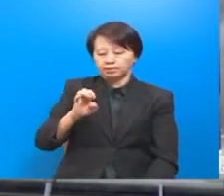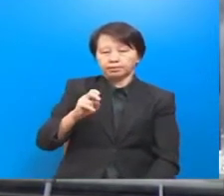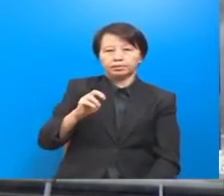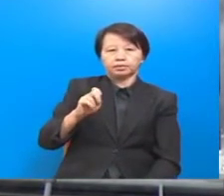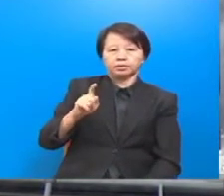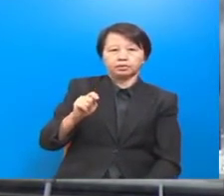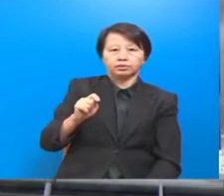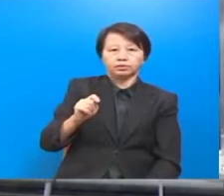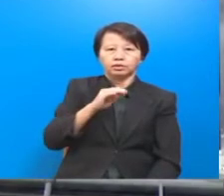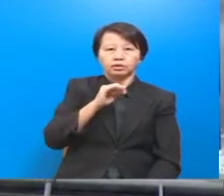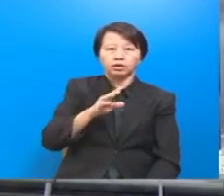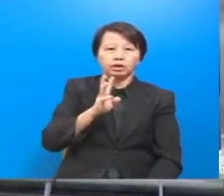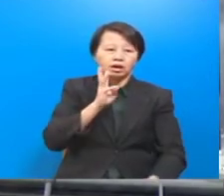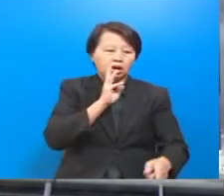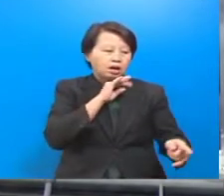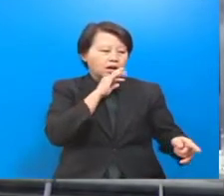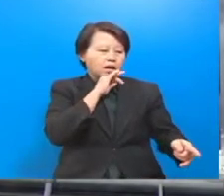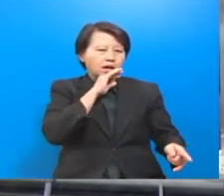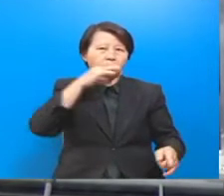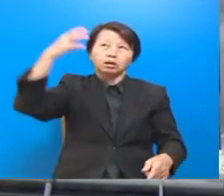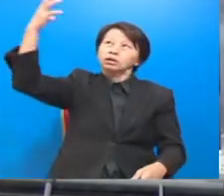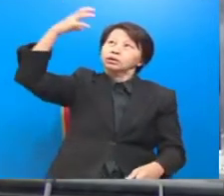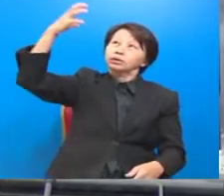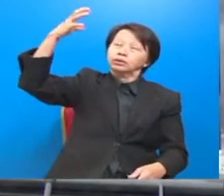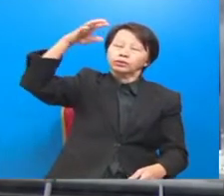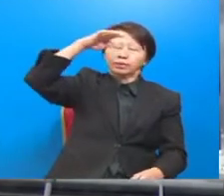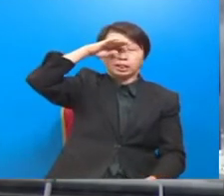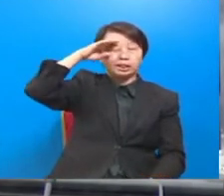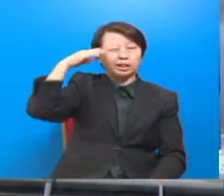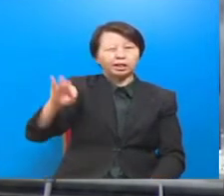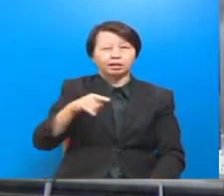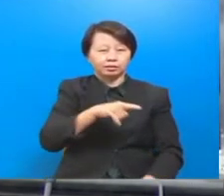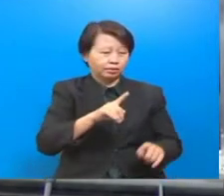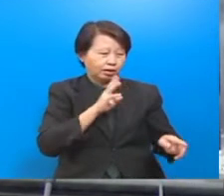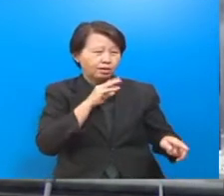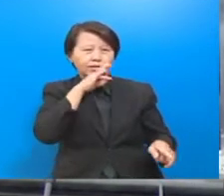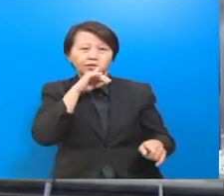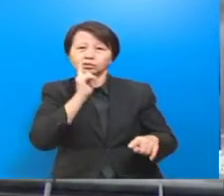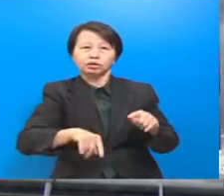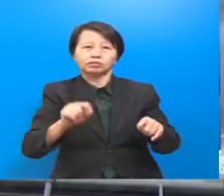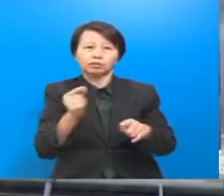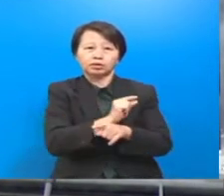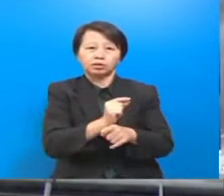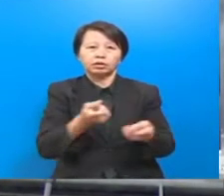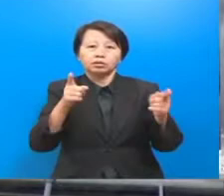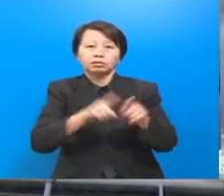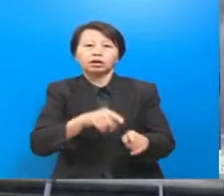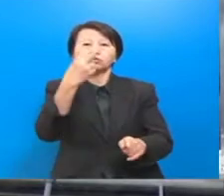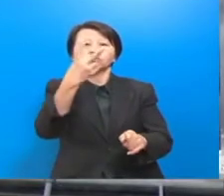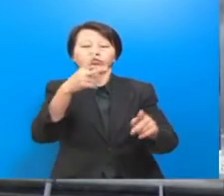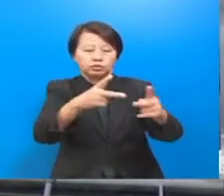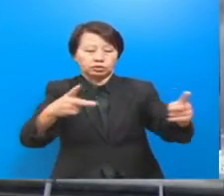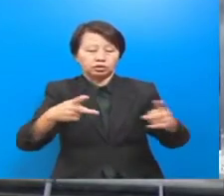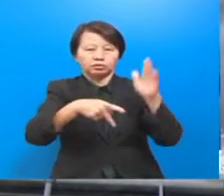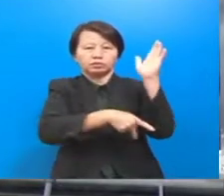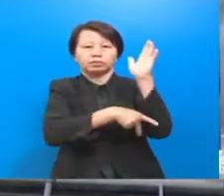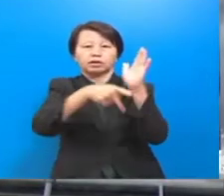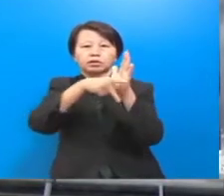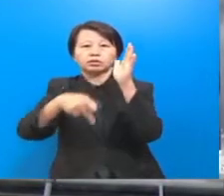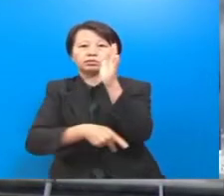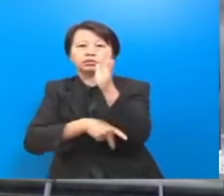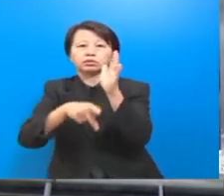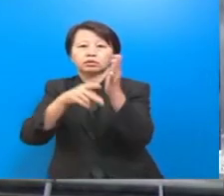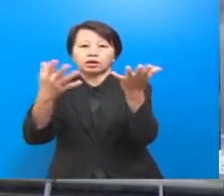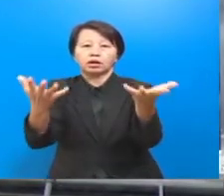kemarau air tak boleh diguna maka berlaku masalah air di hiduo parlemen makasih setan